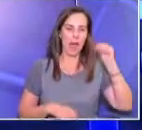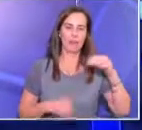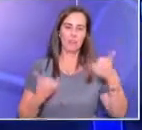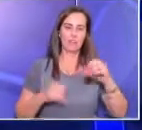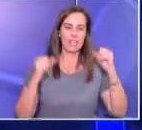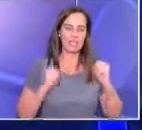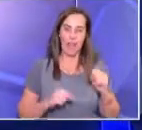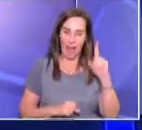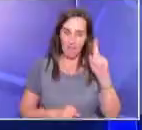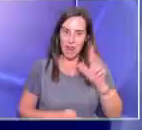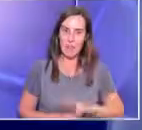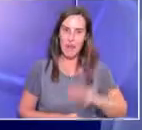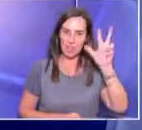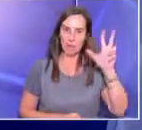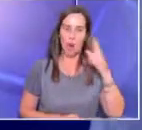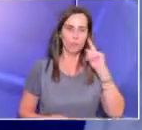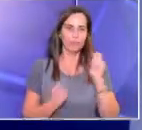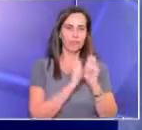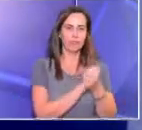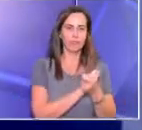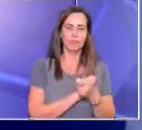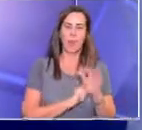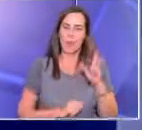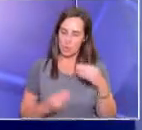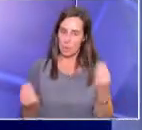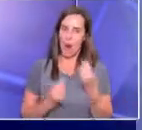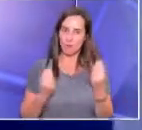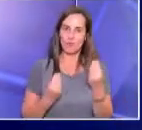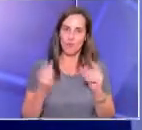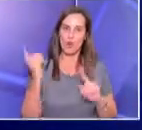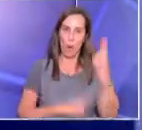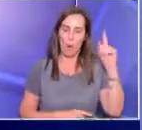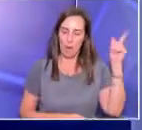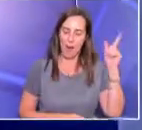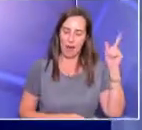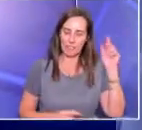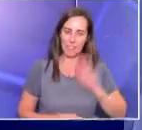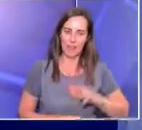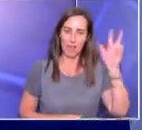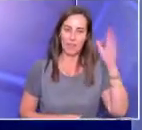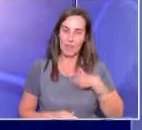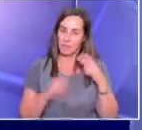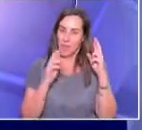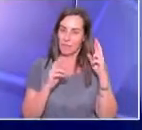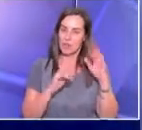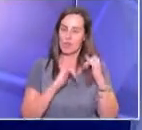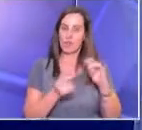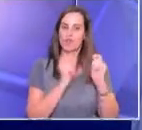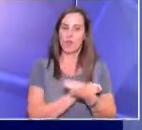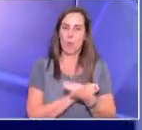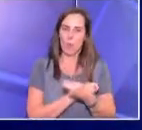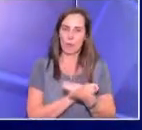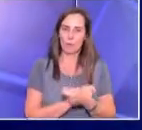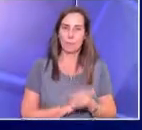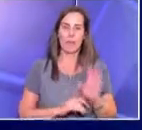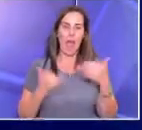יש יציבות. לעומת זאת, בצפון אנחנו רואים מהפכים, אז כנראה יש משהו שככה גואש ורועש, ואני מקווה שזה יביא גם שינוי ברמה